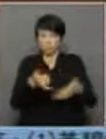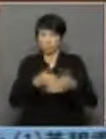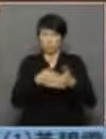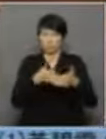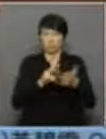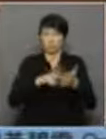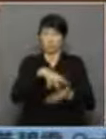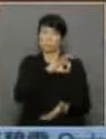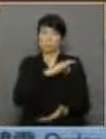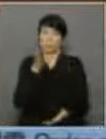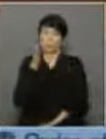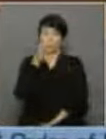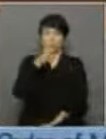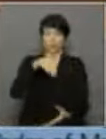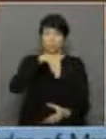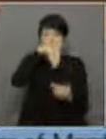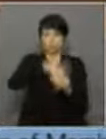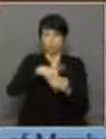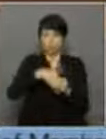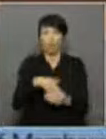嘅直選。哦，